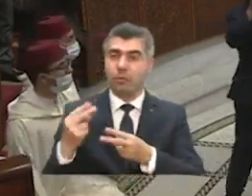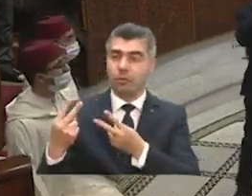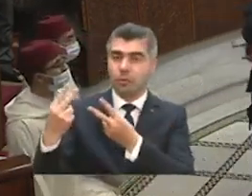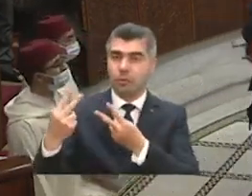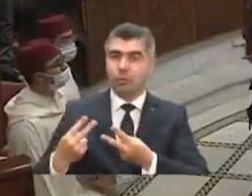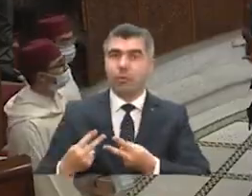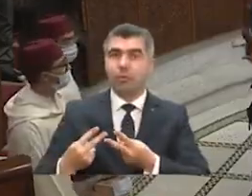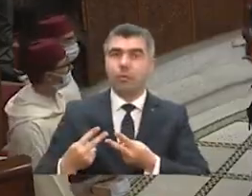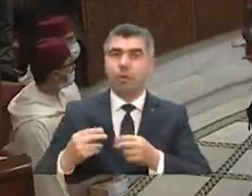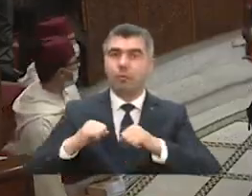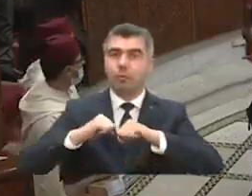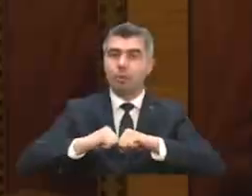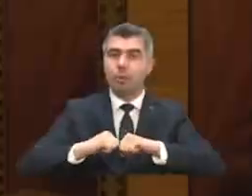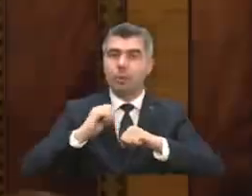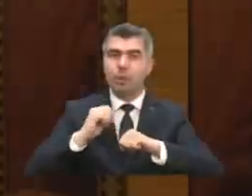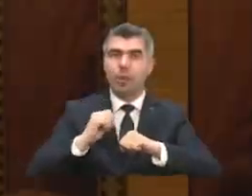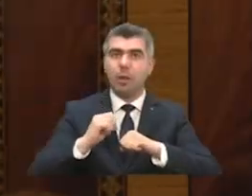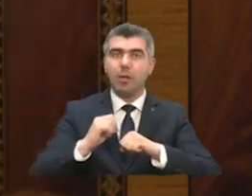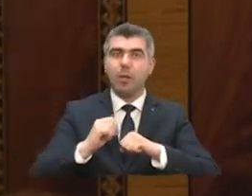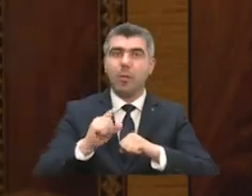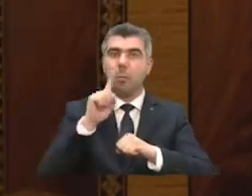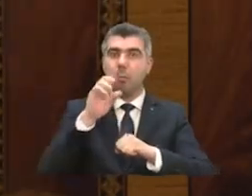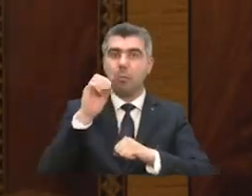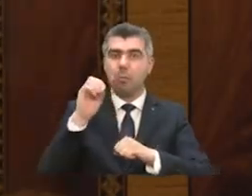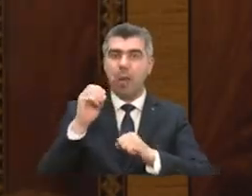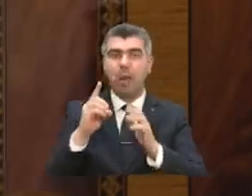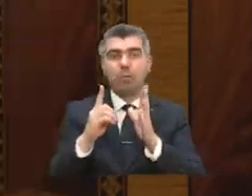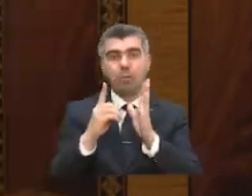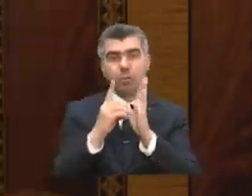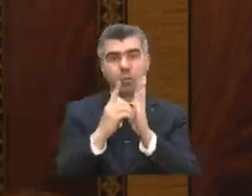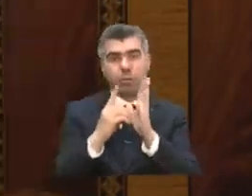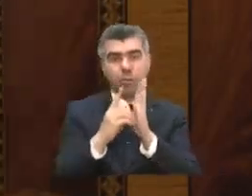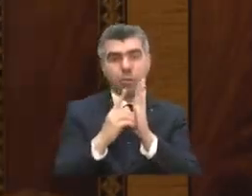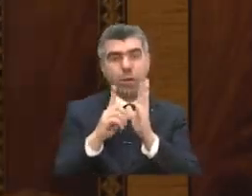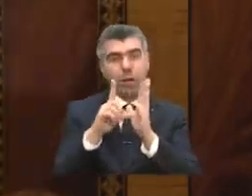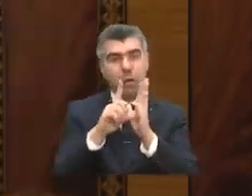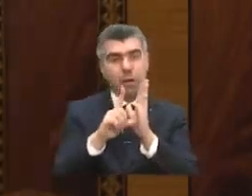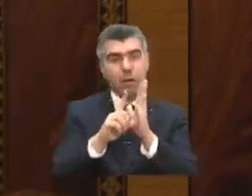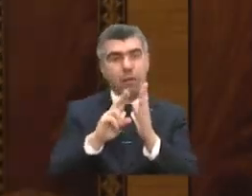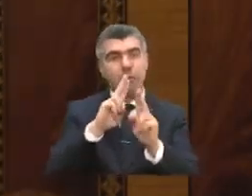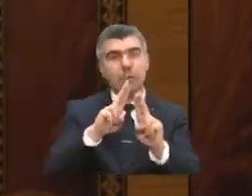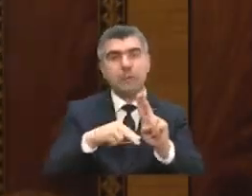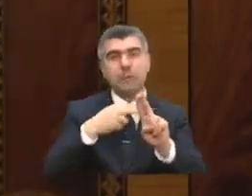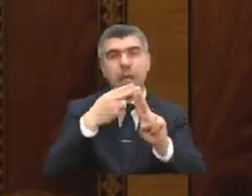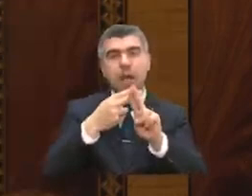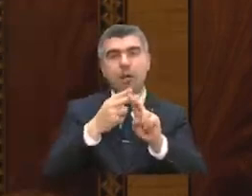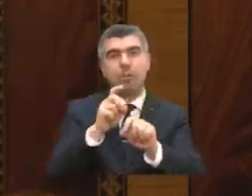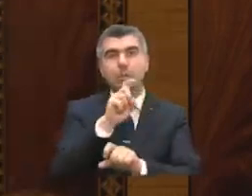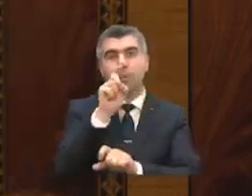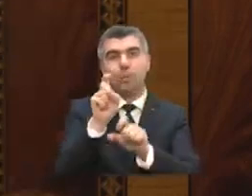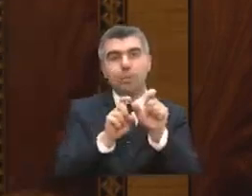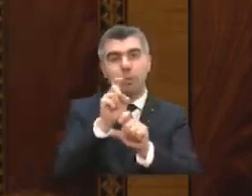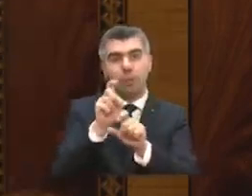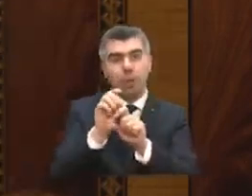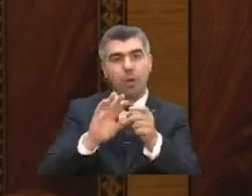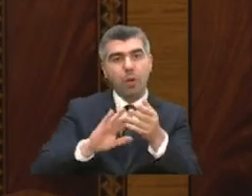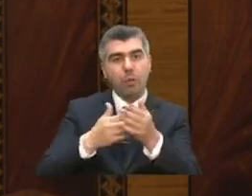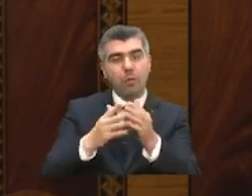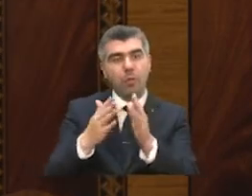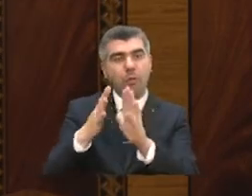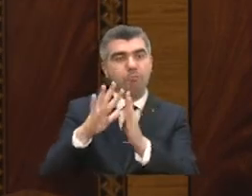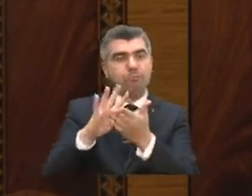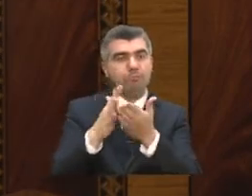بمجلسكم الموقف في إطار أحكام الفصل 100 من الدستور للإجابة عن أسئلتكم المتعلقة بتأثير